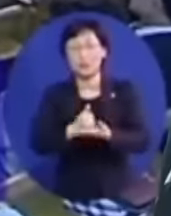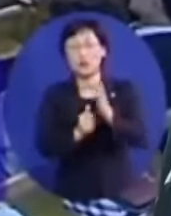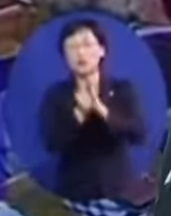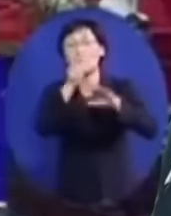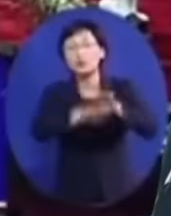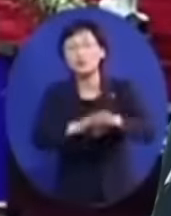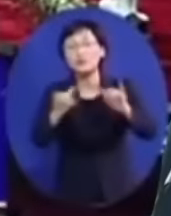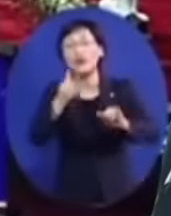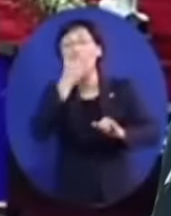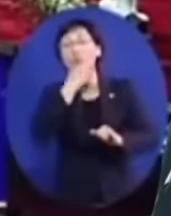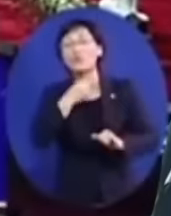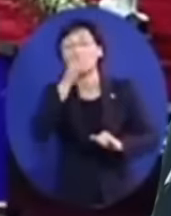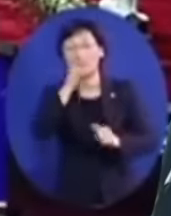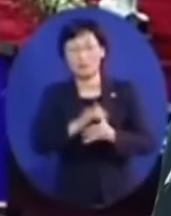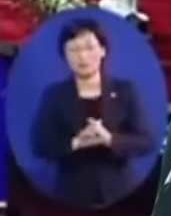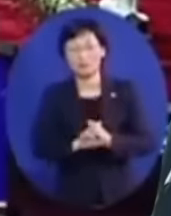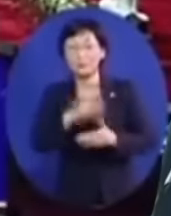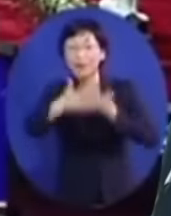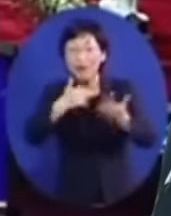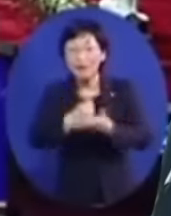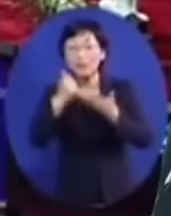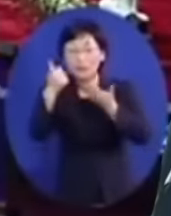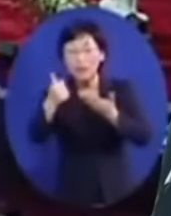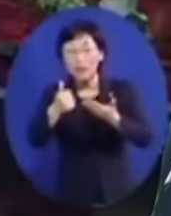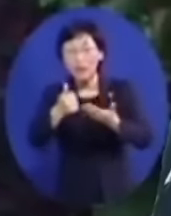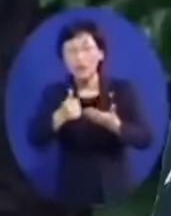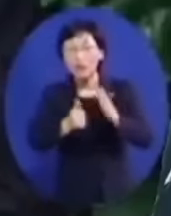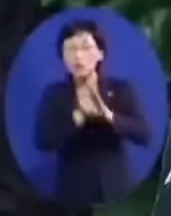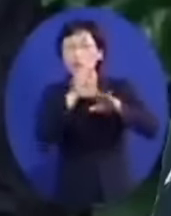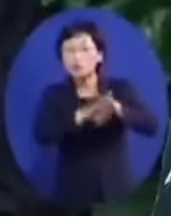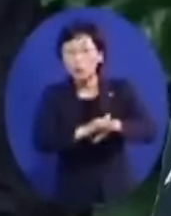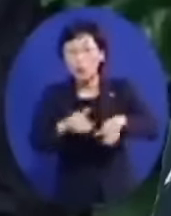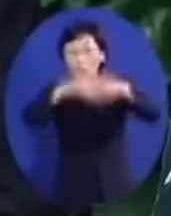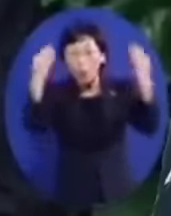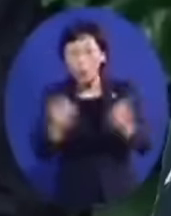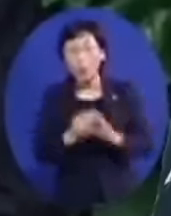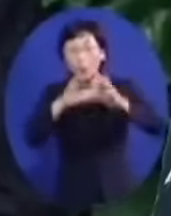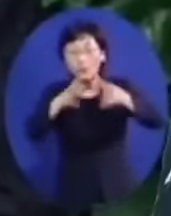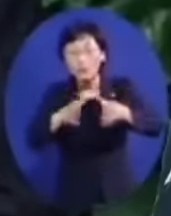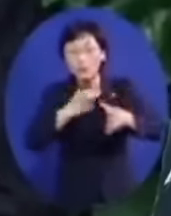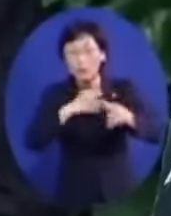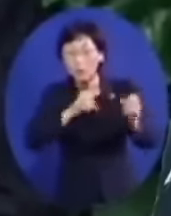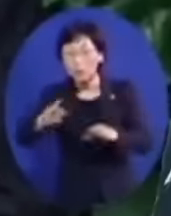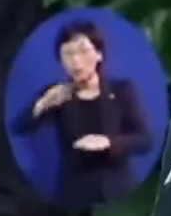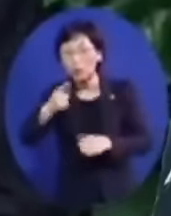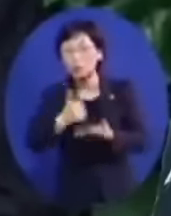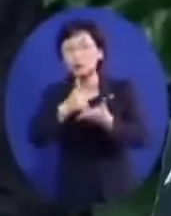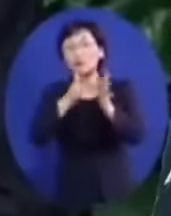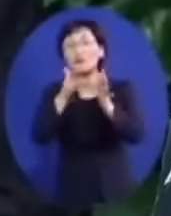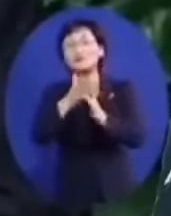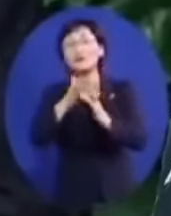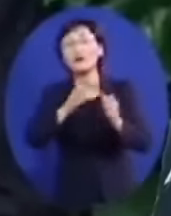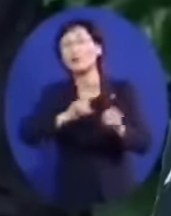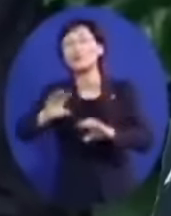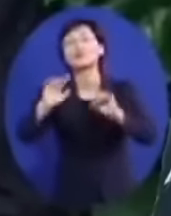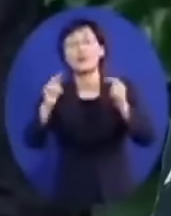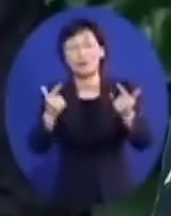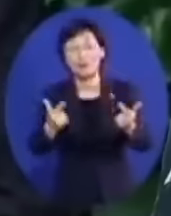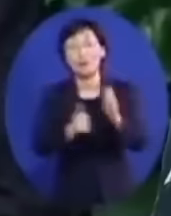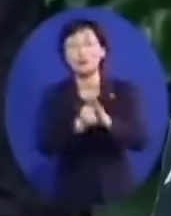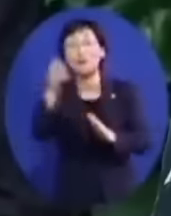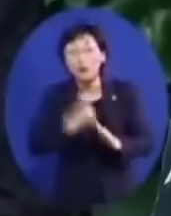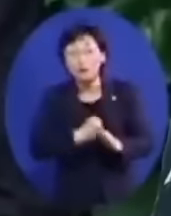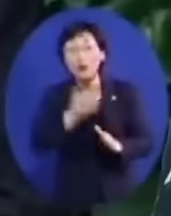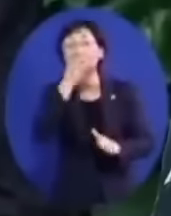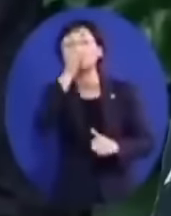두는 자는 복이 있도다. 하나님께 소망을 줍니다. 온 세상 날벼려도 주 예수 안 버려. 안 부르니까는 소망을 가질 수